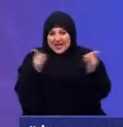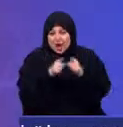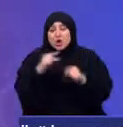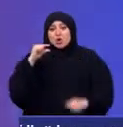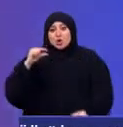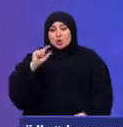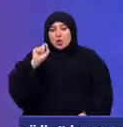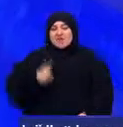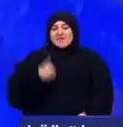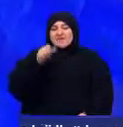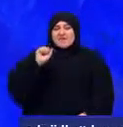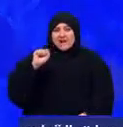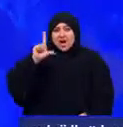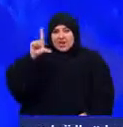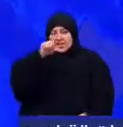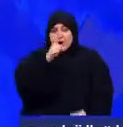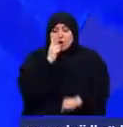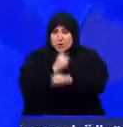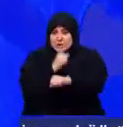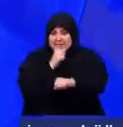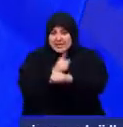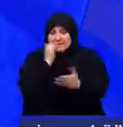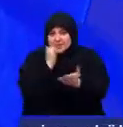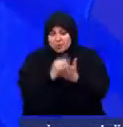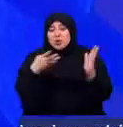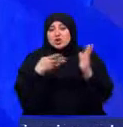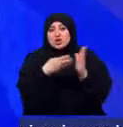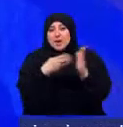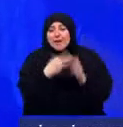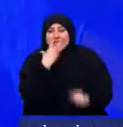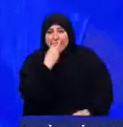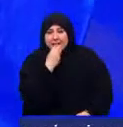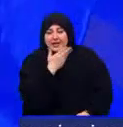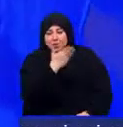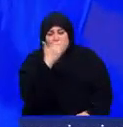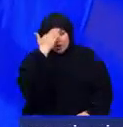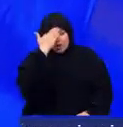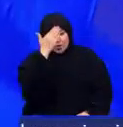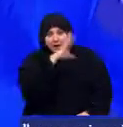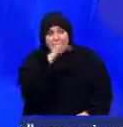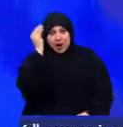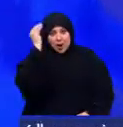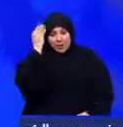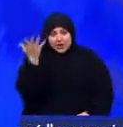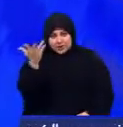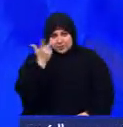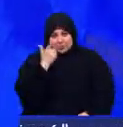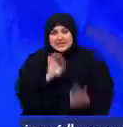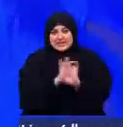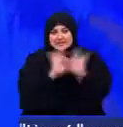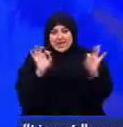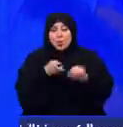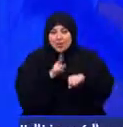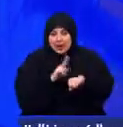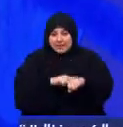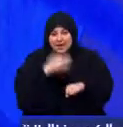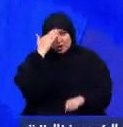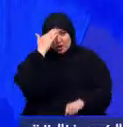فاضل تيسير أستاذ بكلية العلوم الصحية والحيوية في جامعة حمد بن خليفة. شكرا لك على كل هذه اللقاءات.